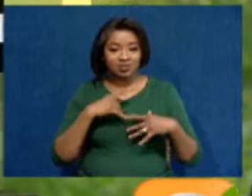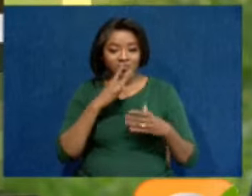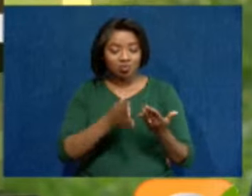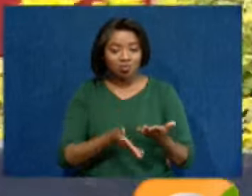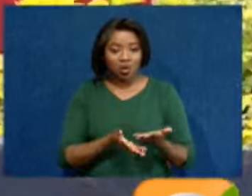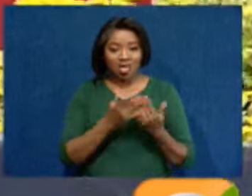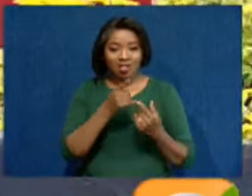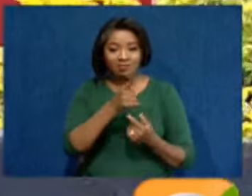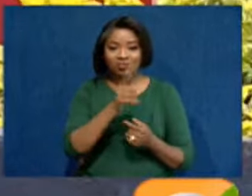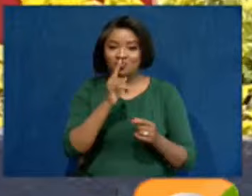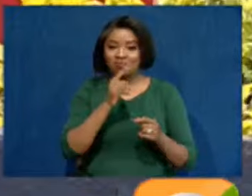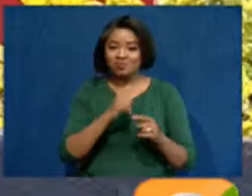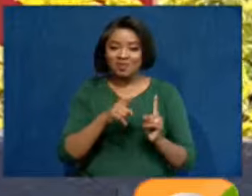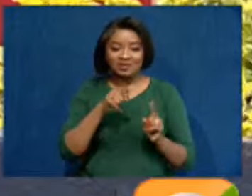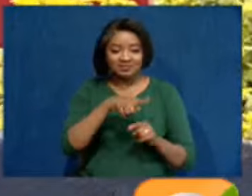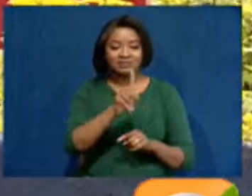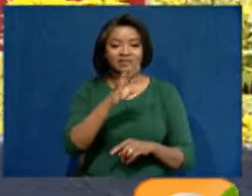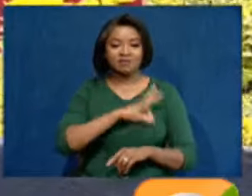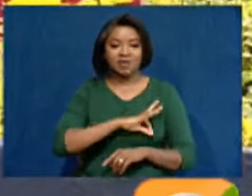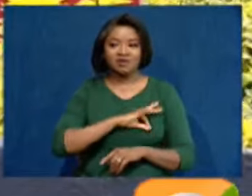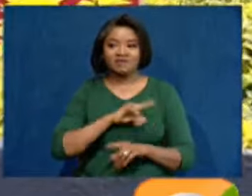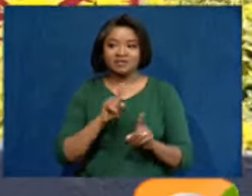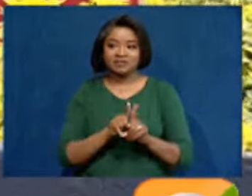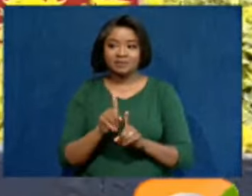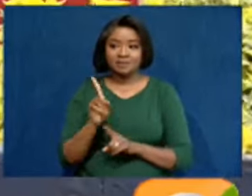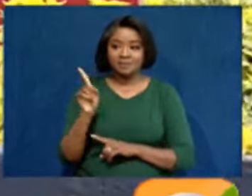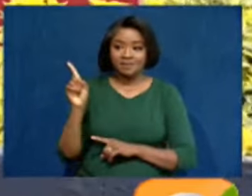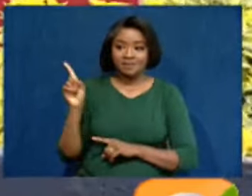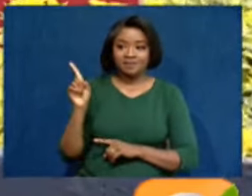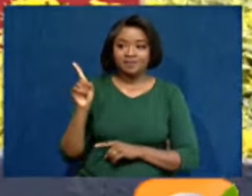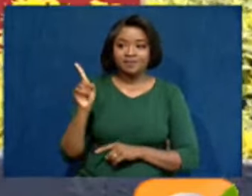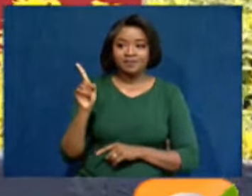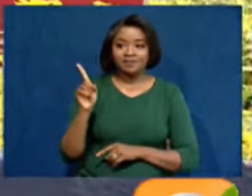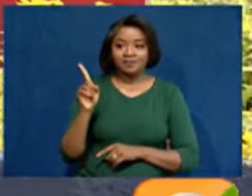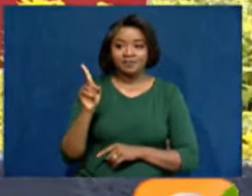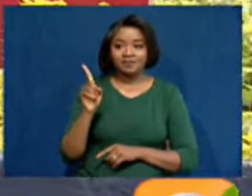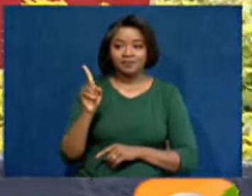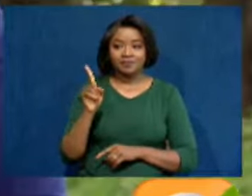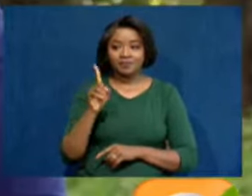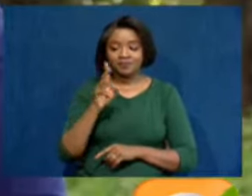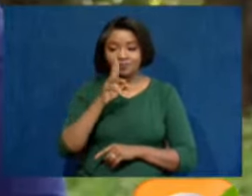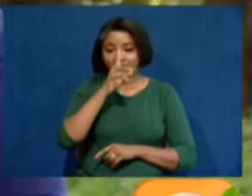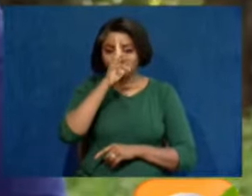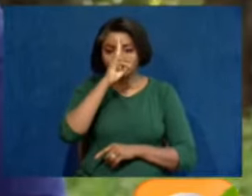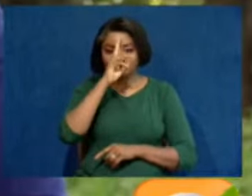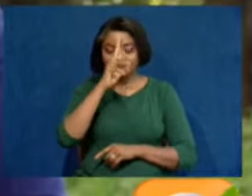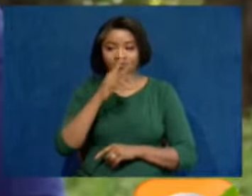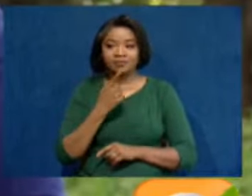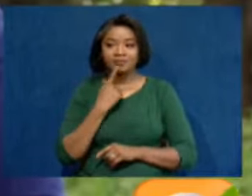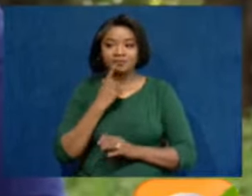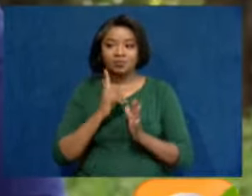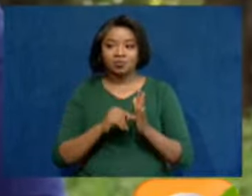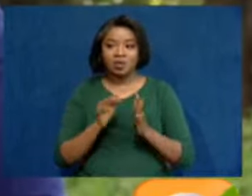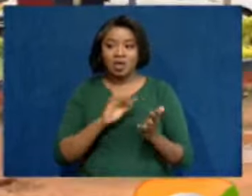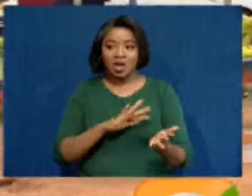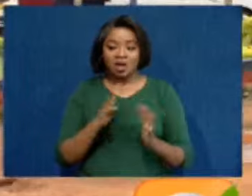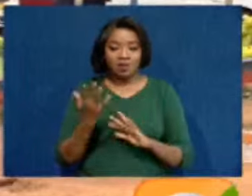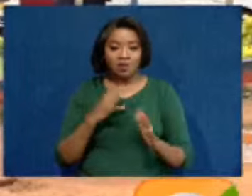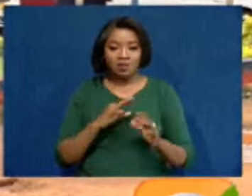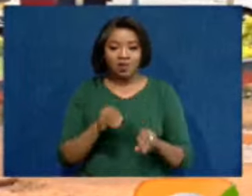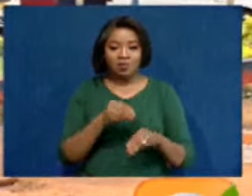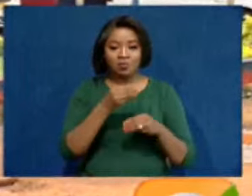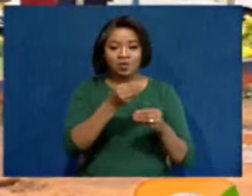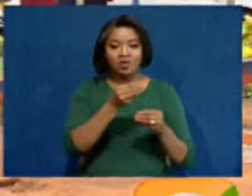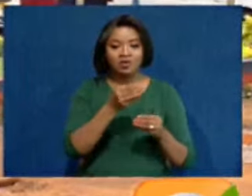it is so painful. Afisa huyu ambaye tumebana jina lake kwa sababu za kiusalama anasimulia jinsi alivyojaribu kumpa mwenzake wa